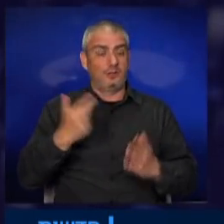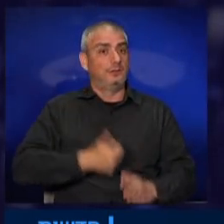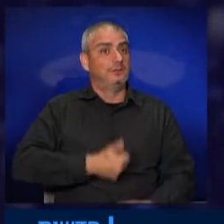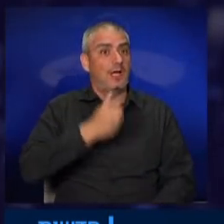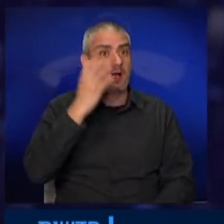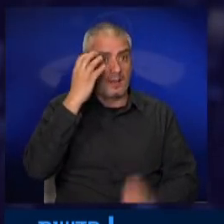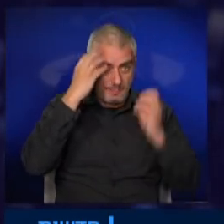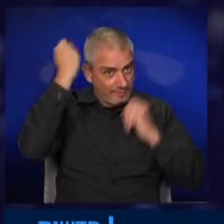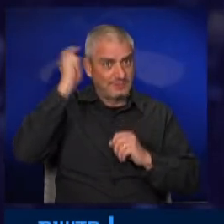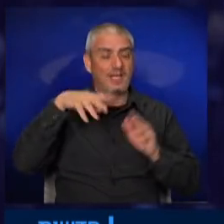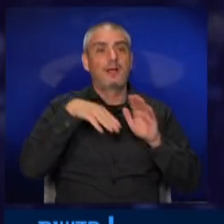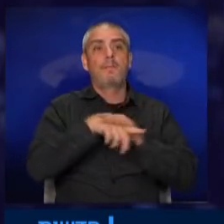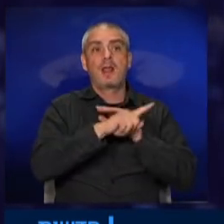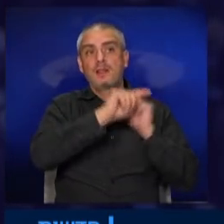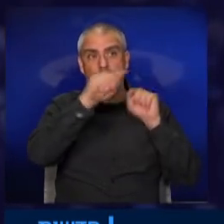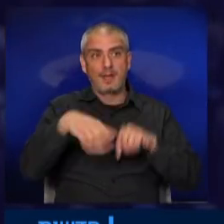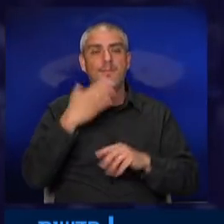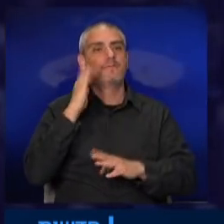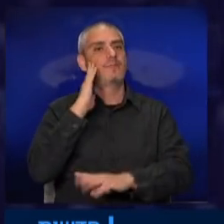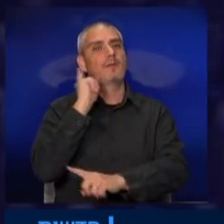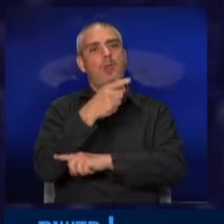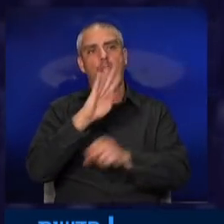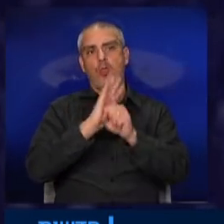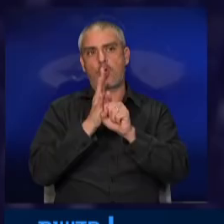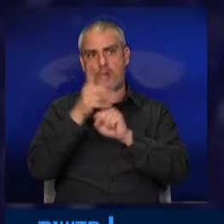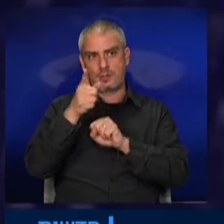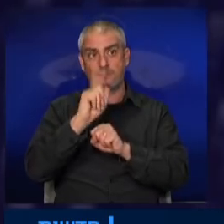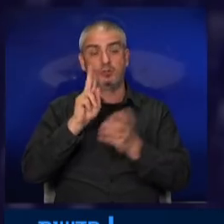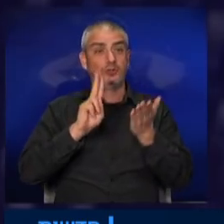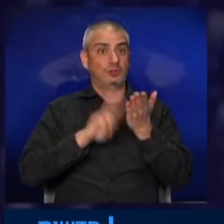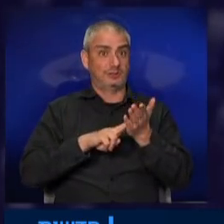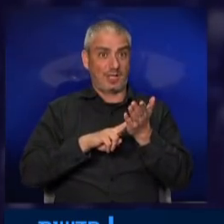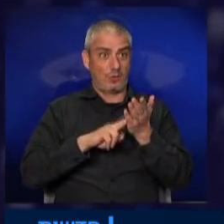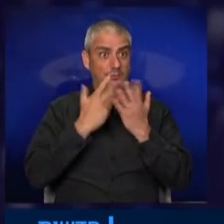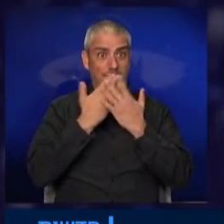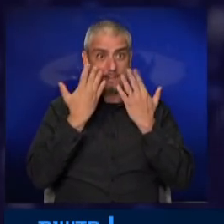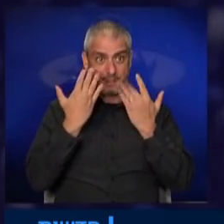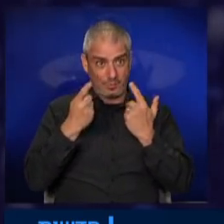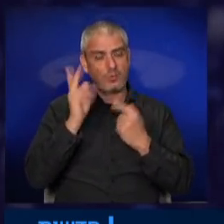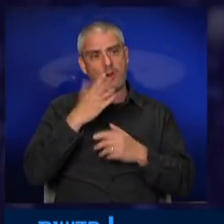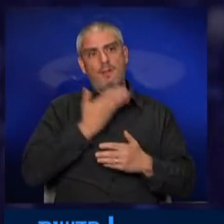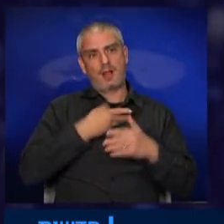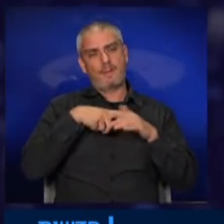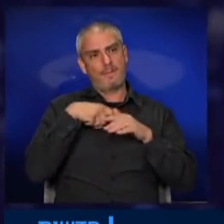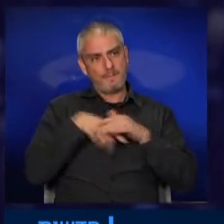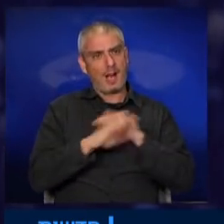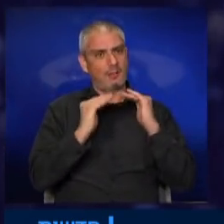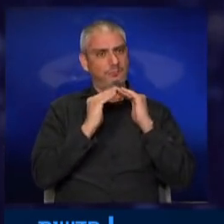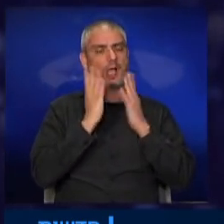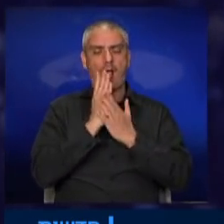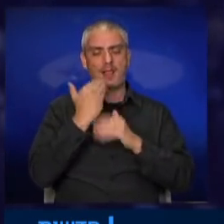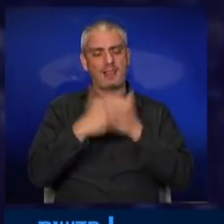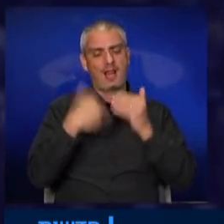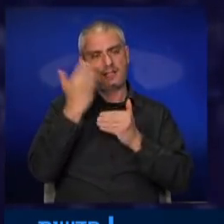מיכאלי אמרה, צריך לשכן את הפליטים שמגיעים לישראל במלוניות הקורונה, כך שכל מי שזכאותם עדיין בבירור, יוכלו לקבל מקלט ראוי עד